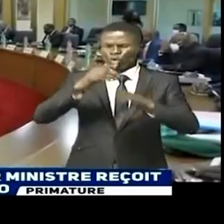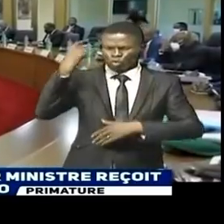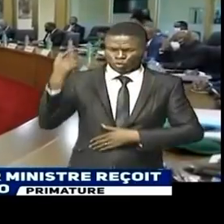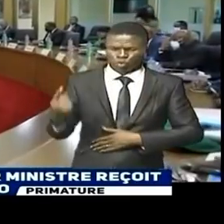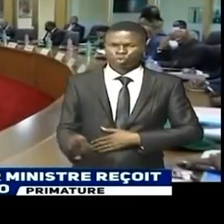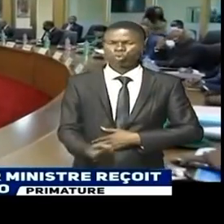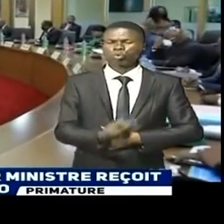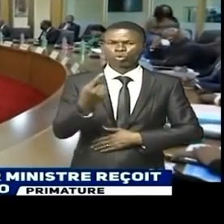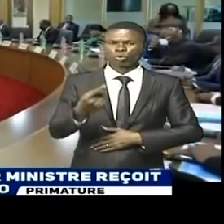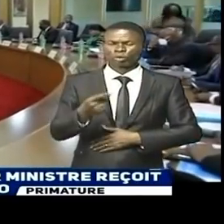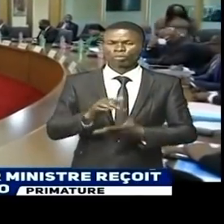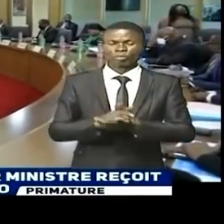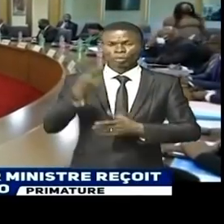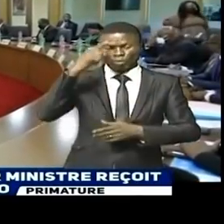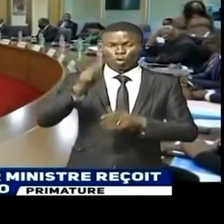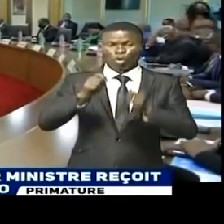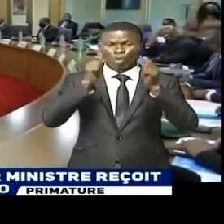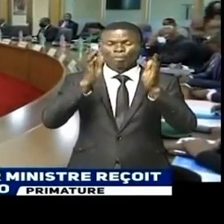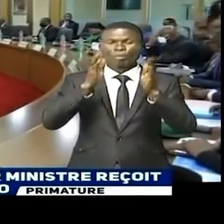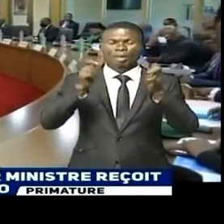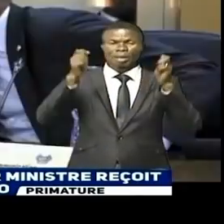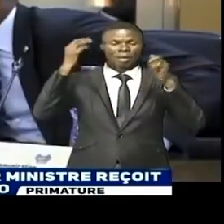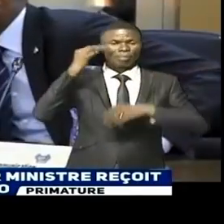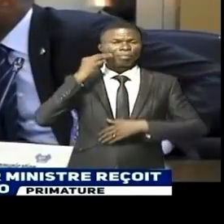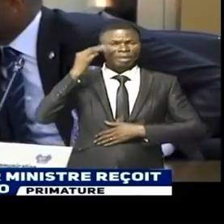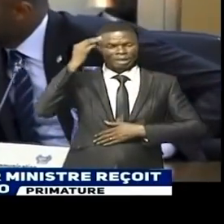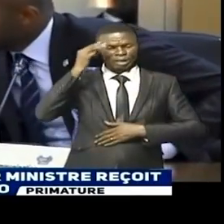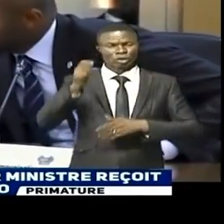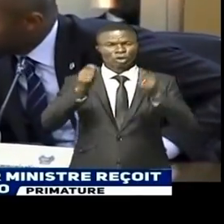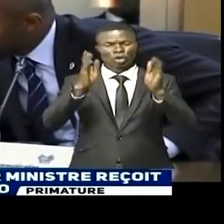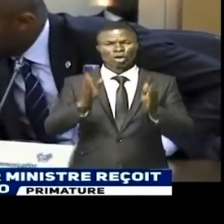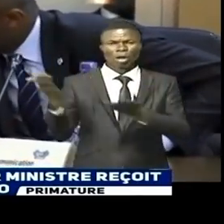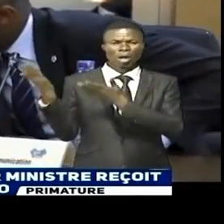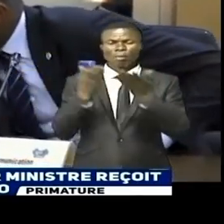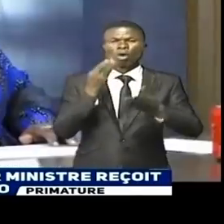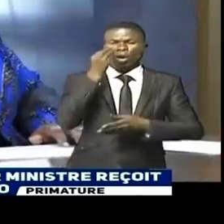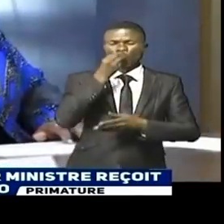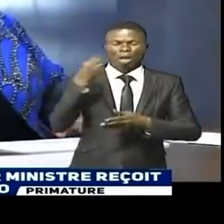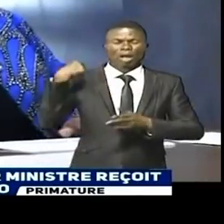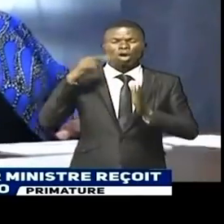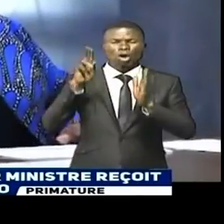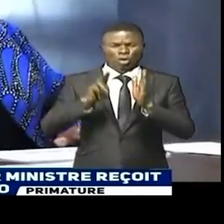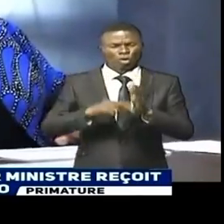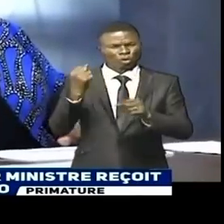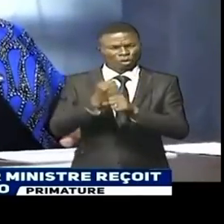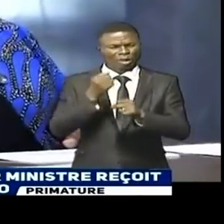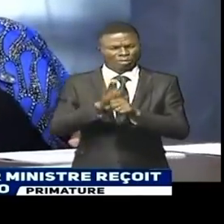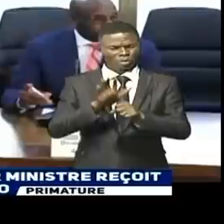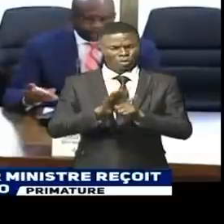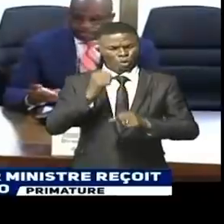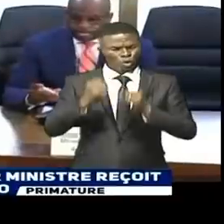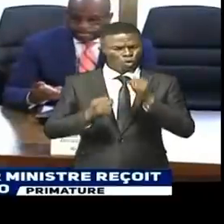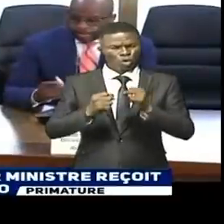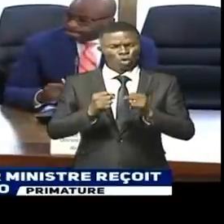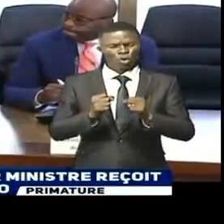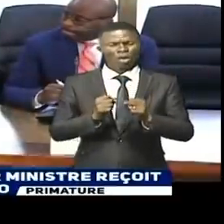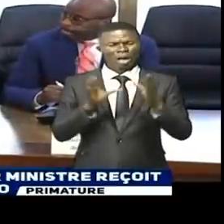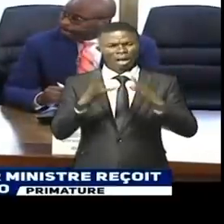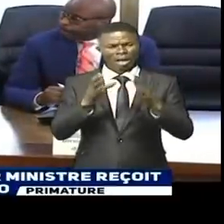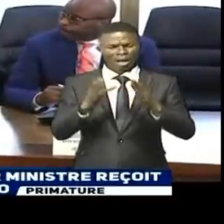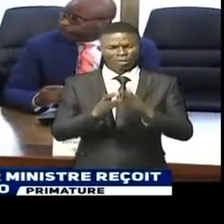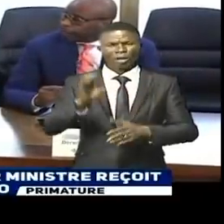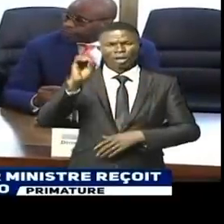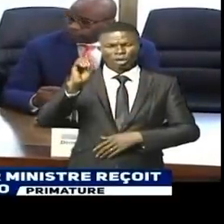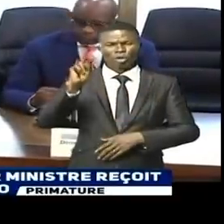hypothèque mouillé ministre des médias porte-parole du gouvernement découvert un aimant le travail de manière étroite avec un monusco